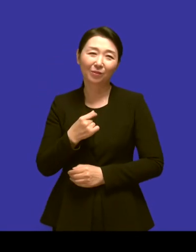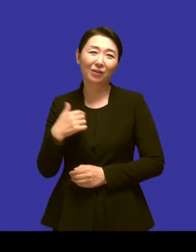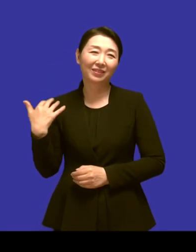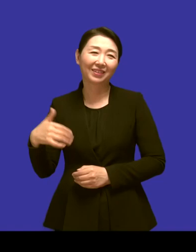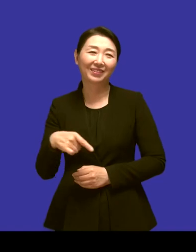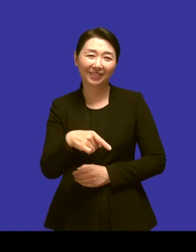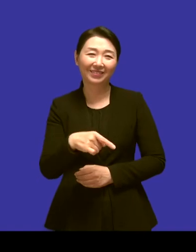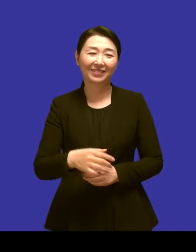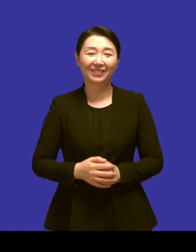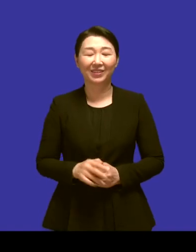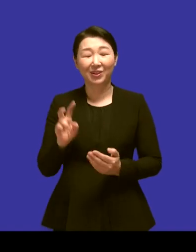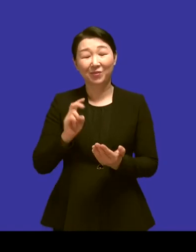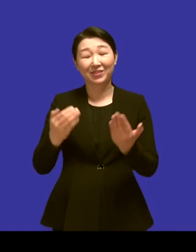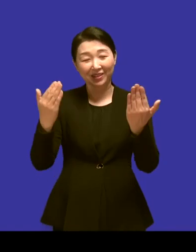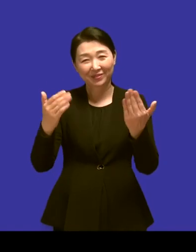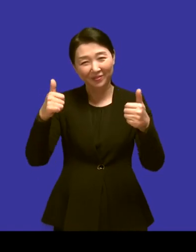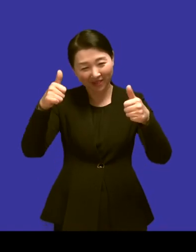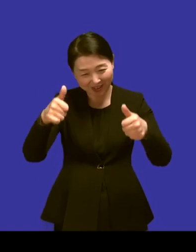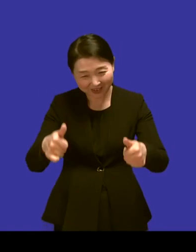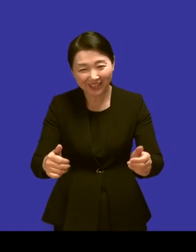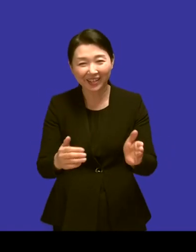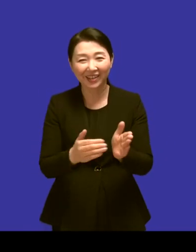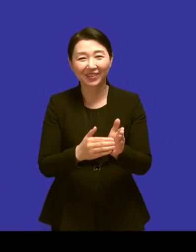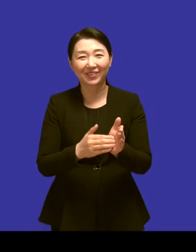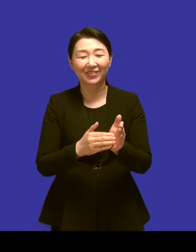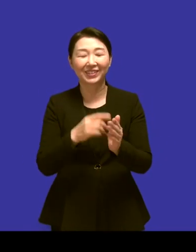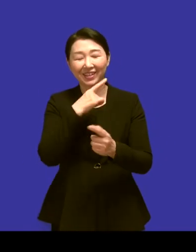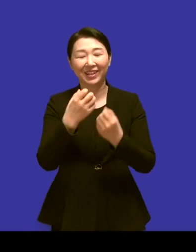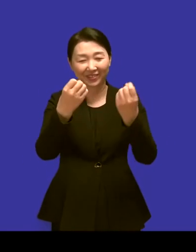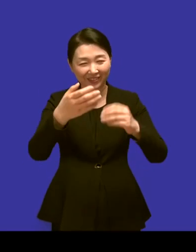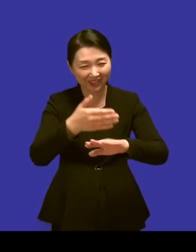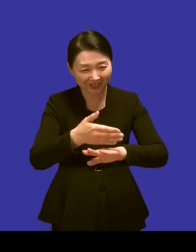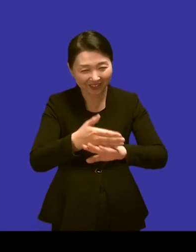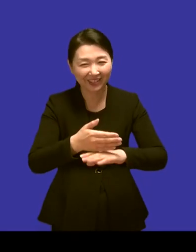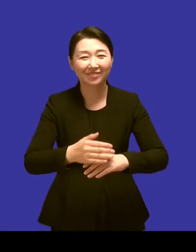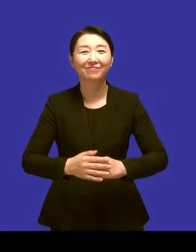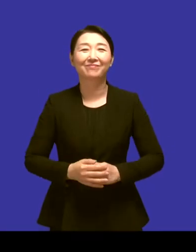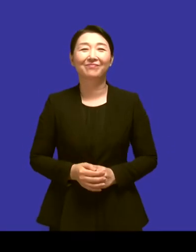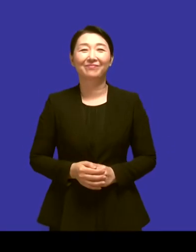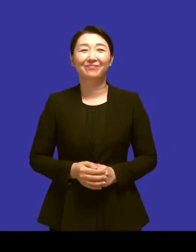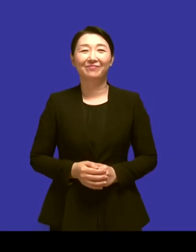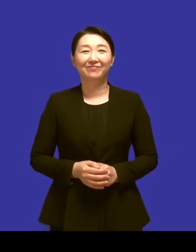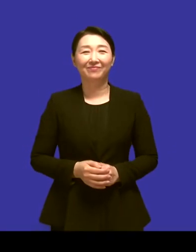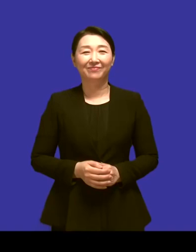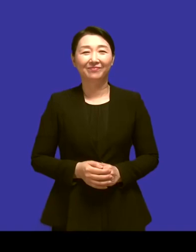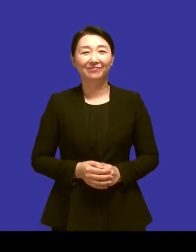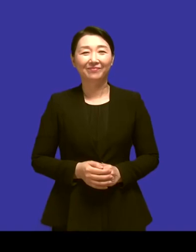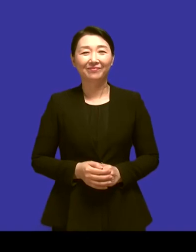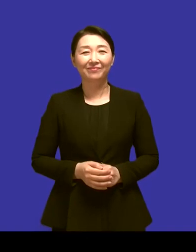대단합니다. 그 찬양을 드리면서 오늘 인사하겠습니다. 아, 네, 오늘 간증 나눠주셔서 고맙습니다. 아, 네, 감사합니다. 네. 감사합니다.